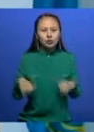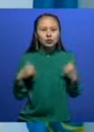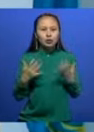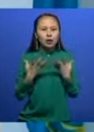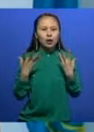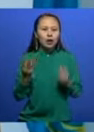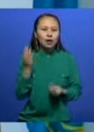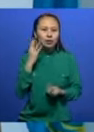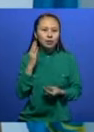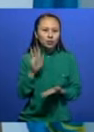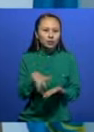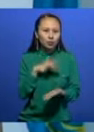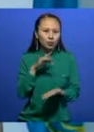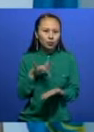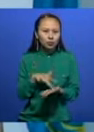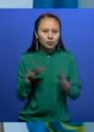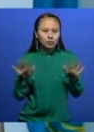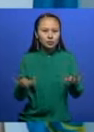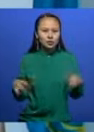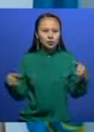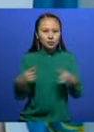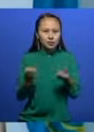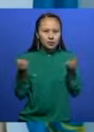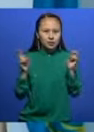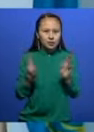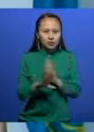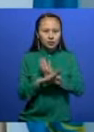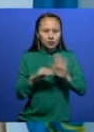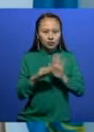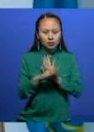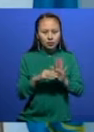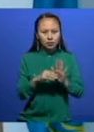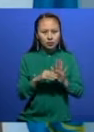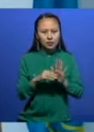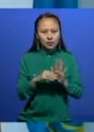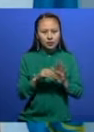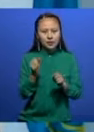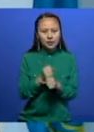Алматы қаласында қазір арнайы сайлаушыларға жасалған